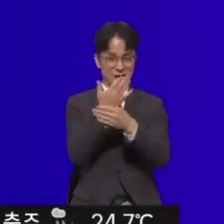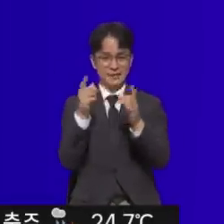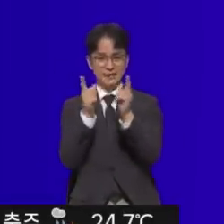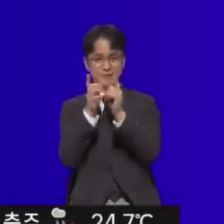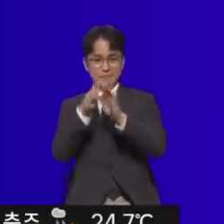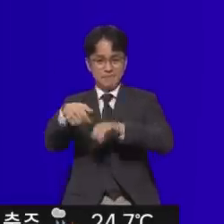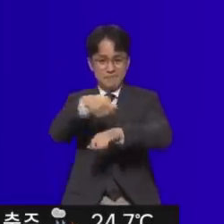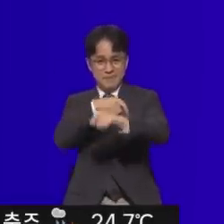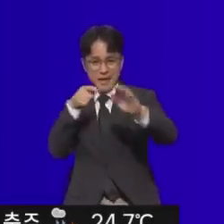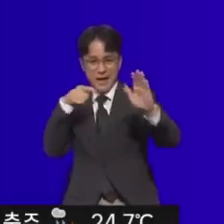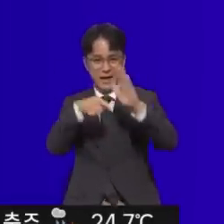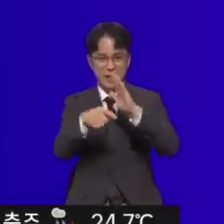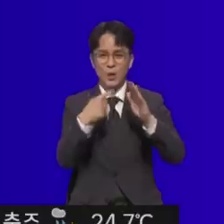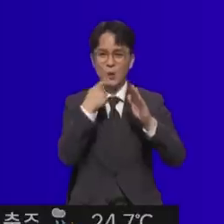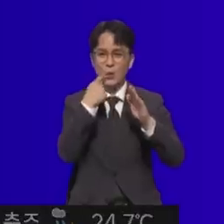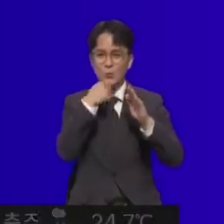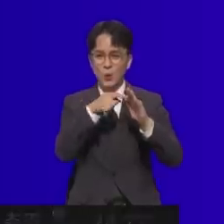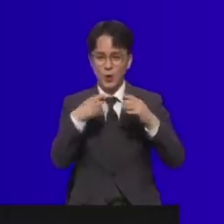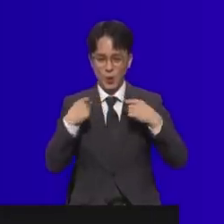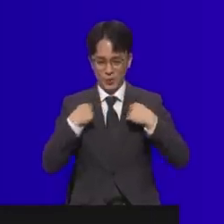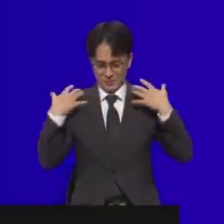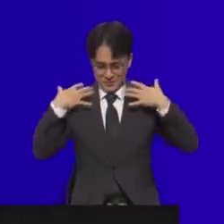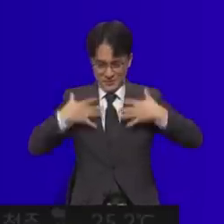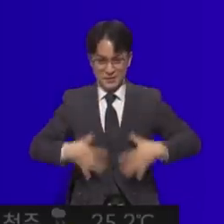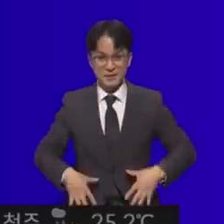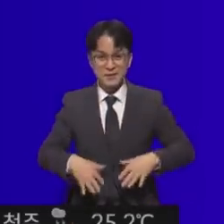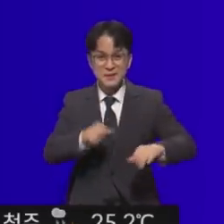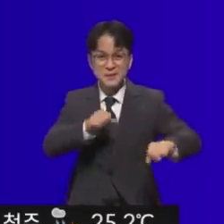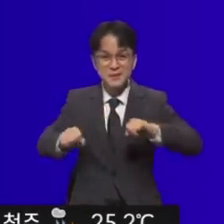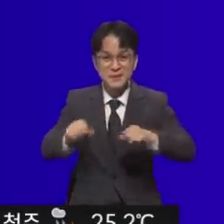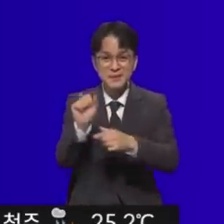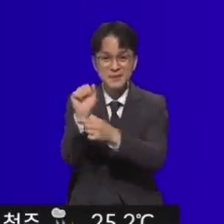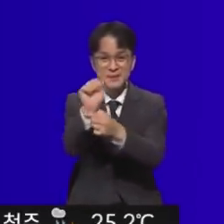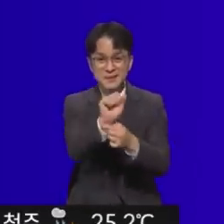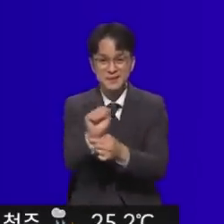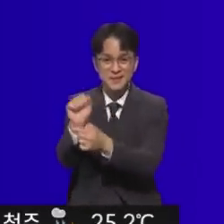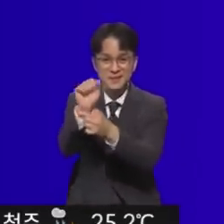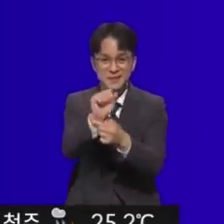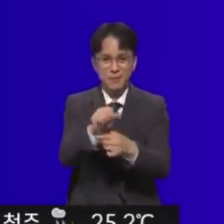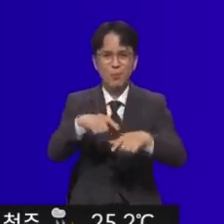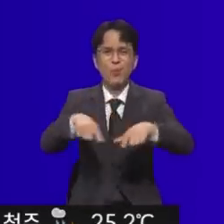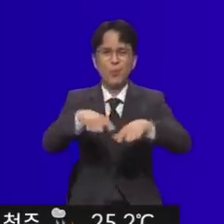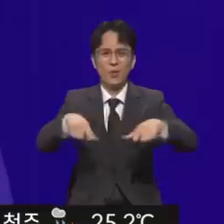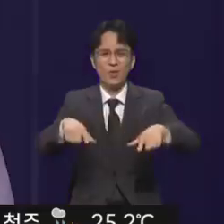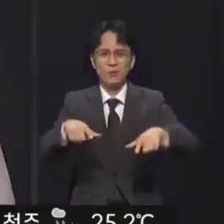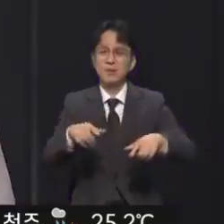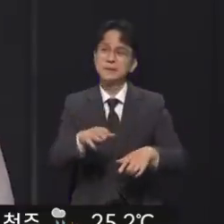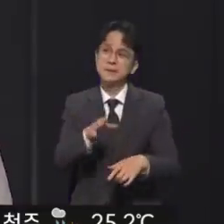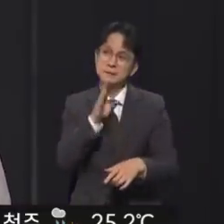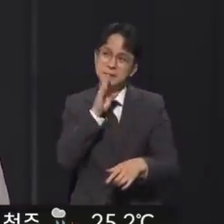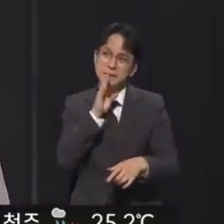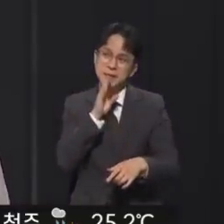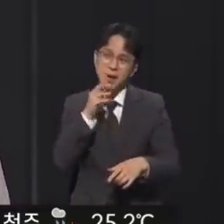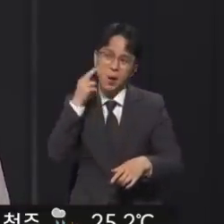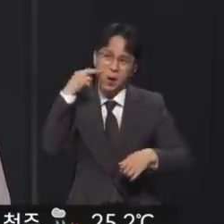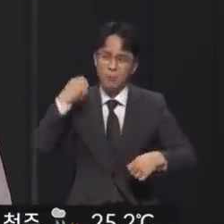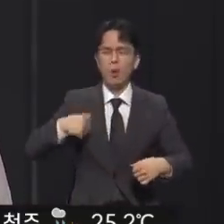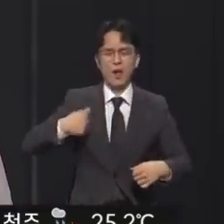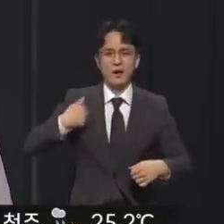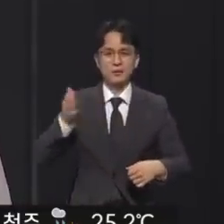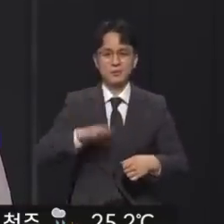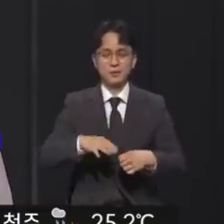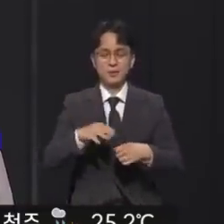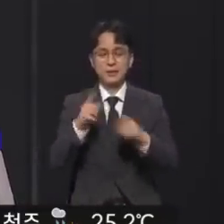라는걸 느끼시는 거거든요 해서 저는 자택에서 대응 하실 수는 있었고 뭐 결과에 얼마나 많은 영향이 미쳤을 지는 모르겠으나